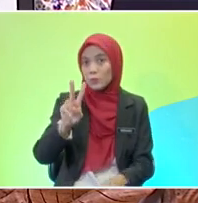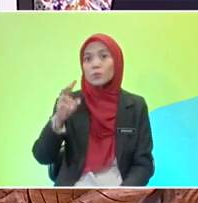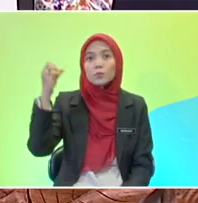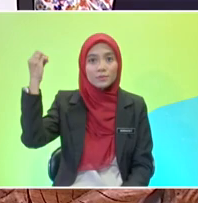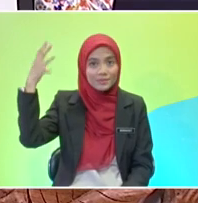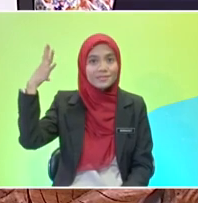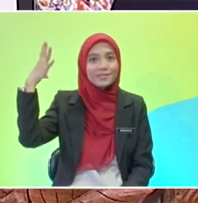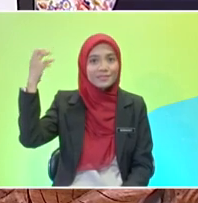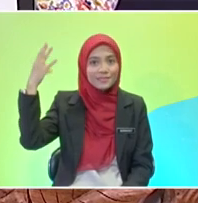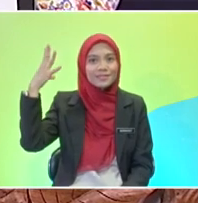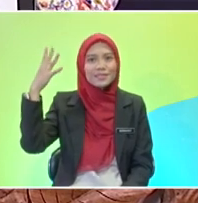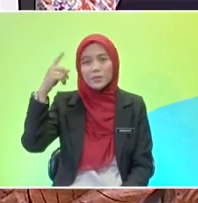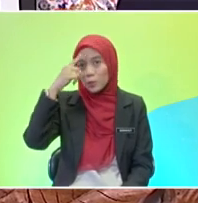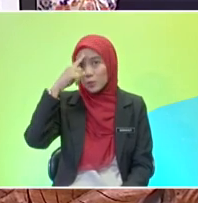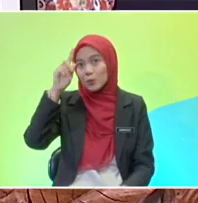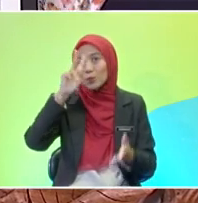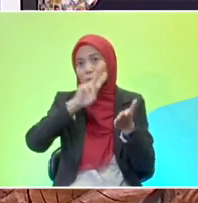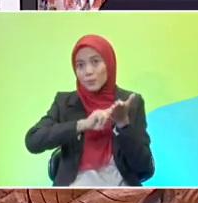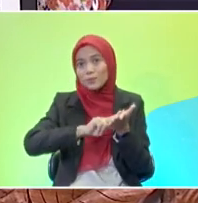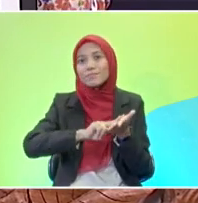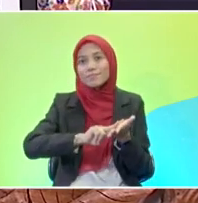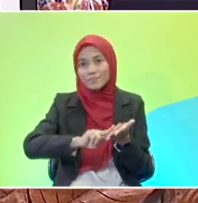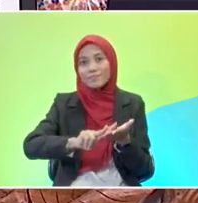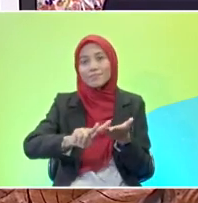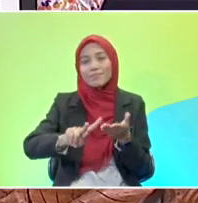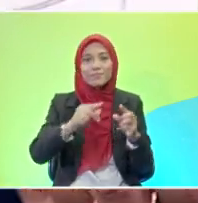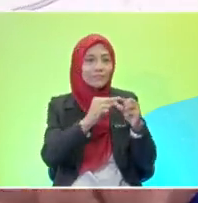bintang untuk kekemasan dari